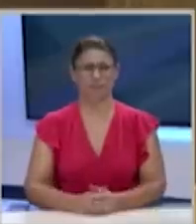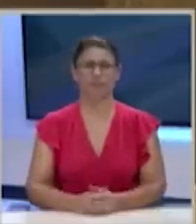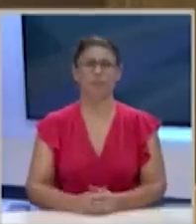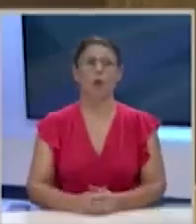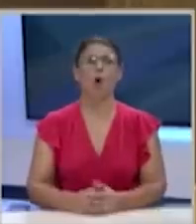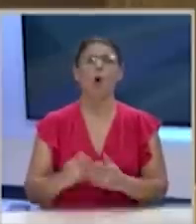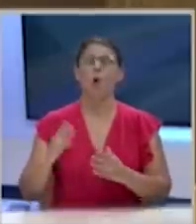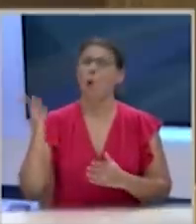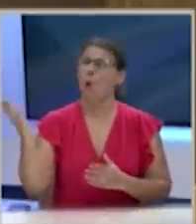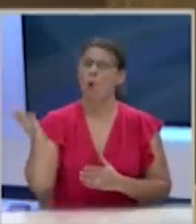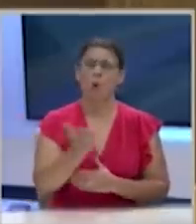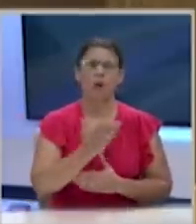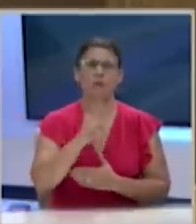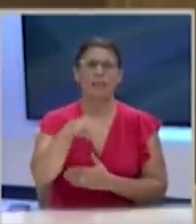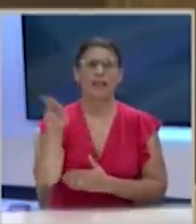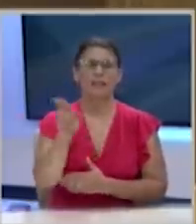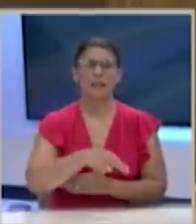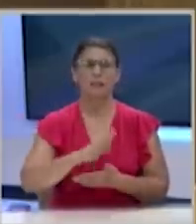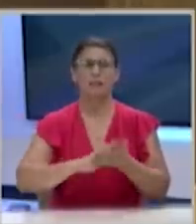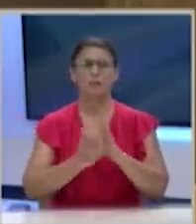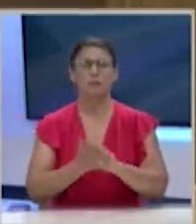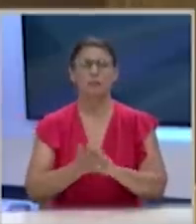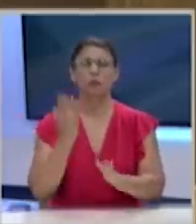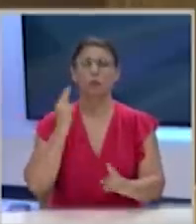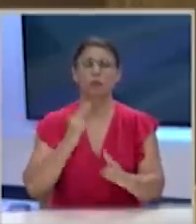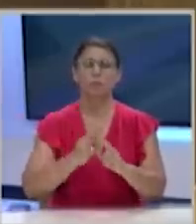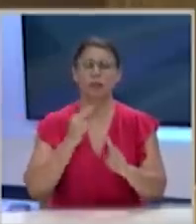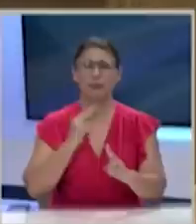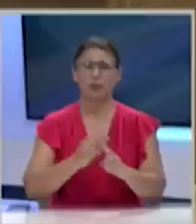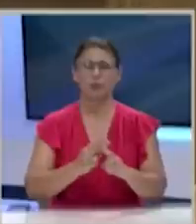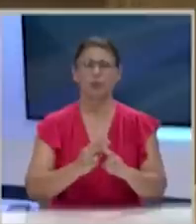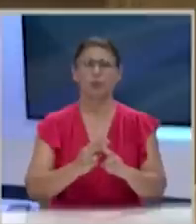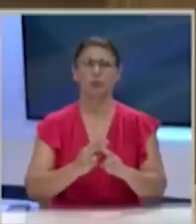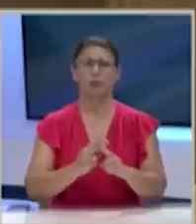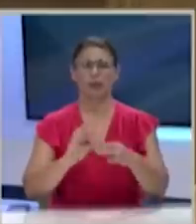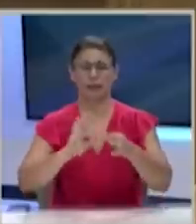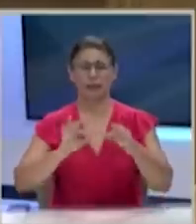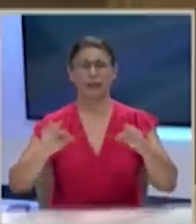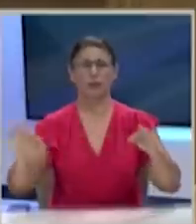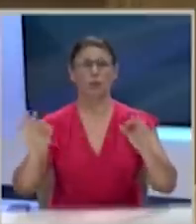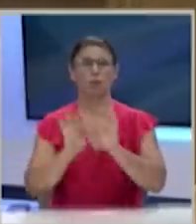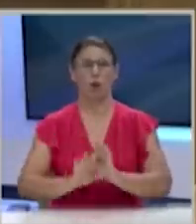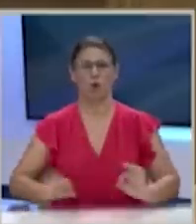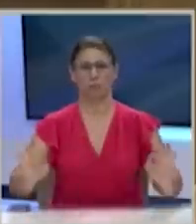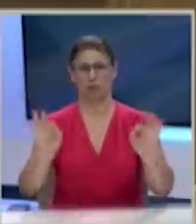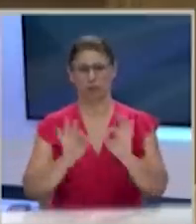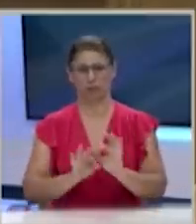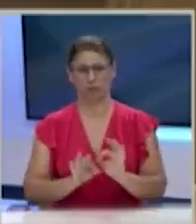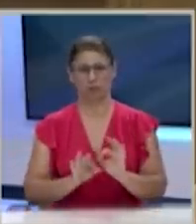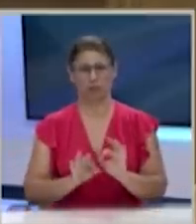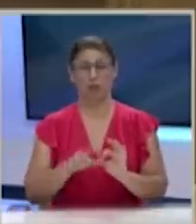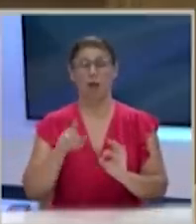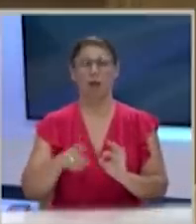αυτά. Είναι η κατάργηση στην πράξη του νευραλγικού κρίκου πρόληψης. Και αυτό είναι